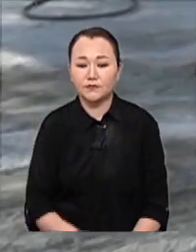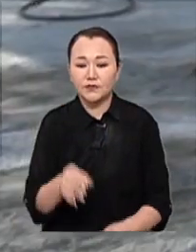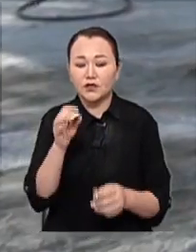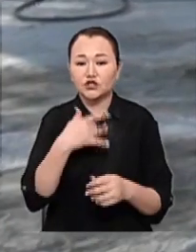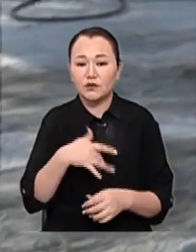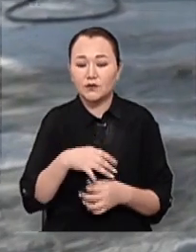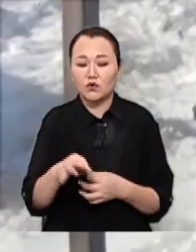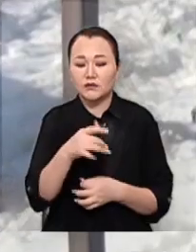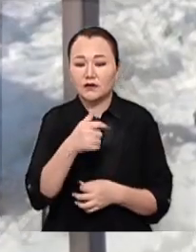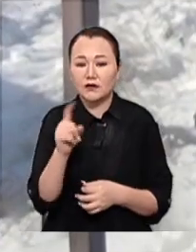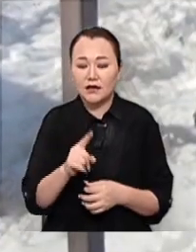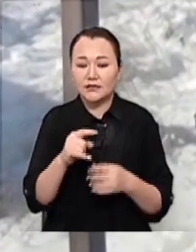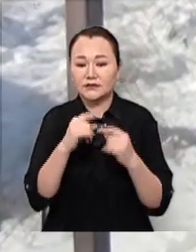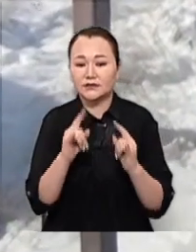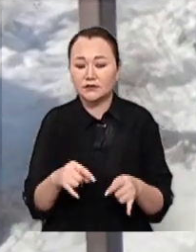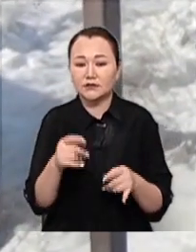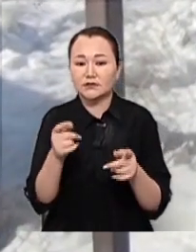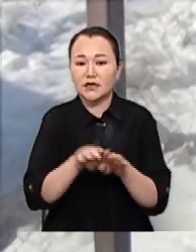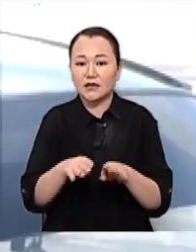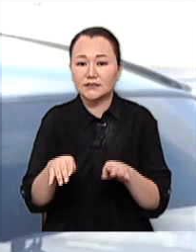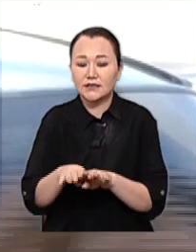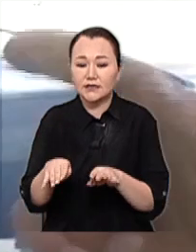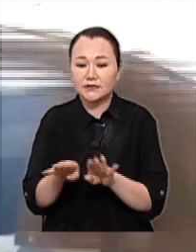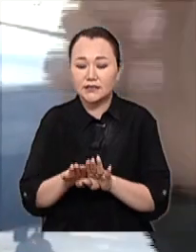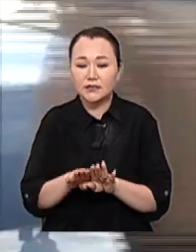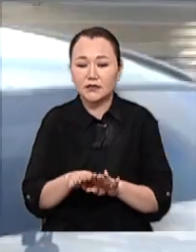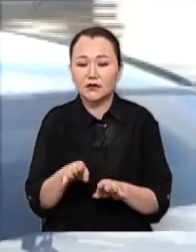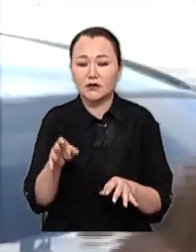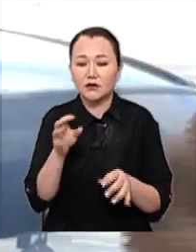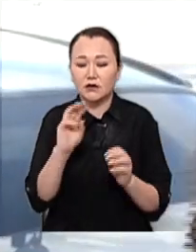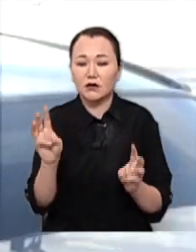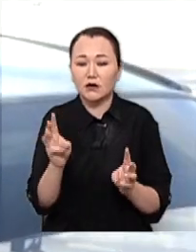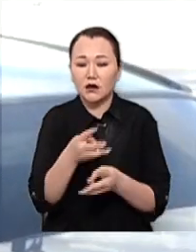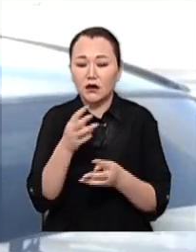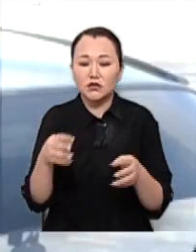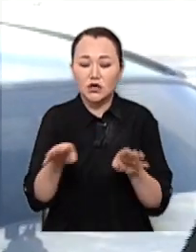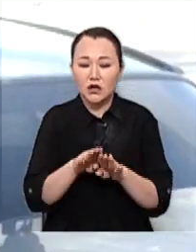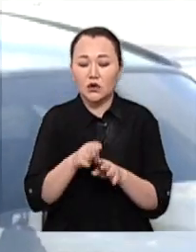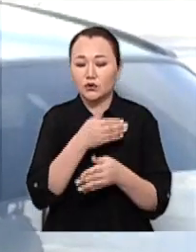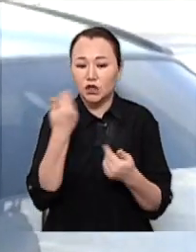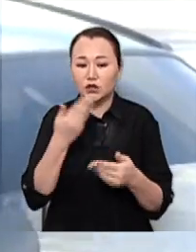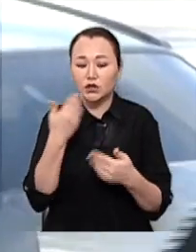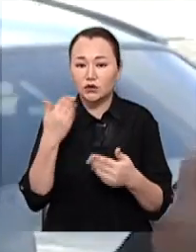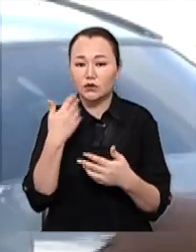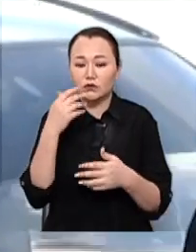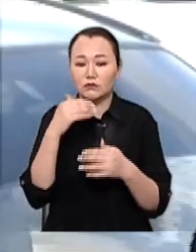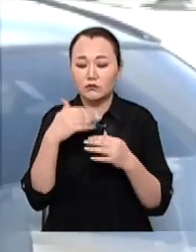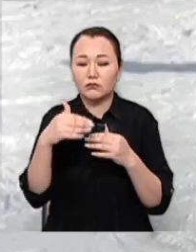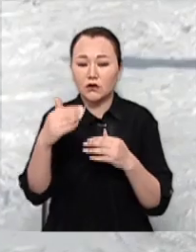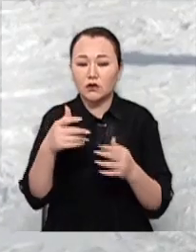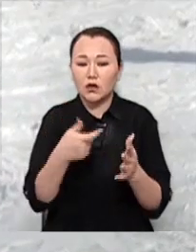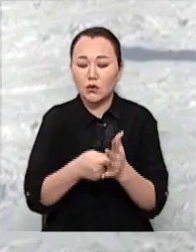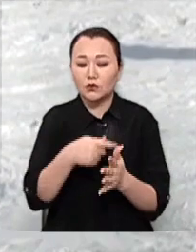Jambıl oblısında gaz bekettere jappay jabılıp jatır. O jalınıp jalatıp уже жок-жок паталону деп